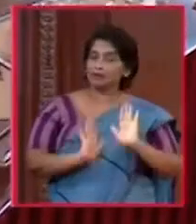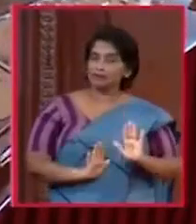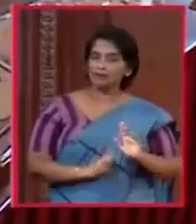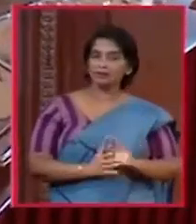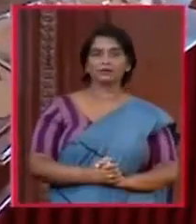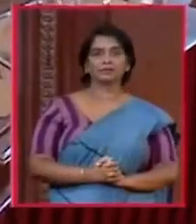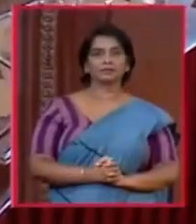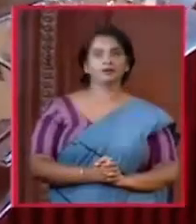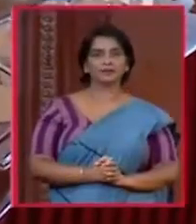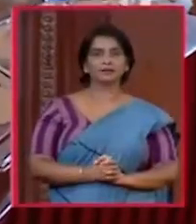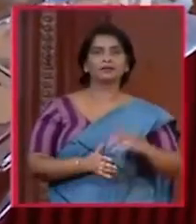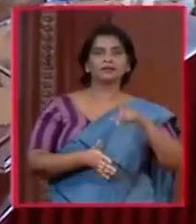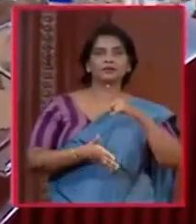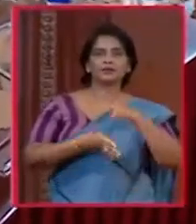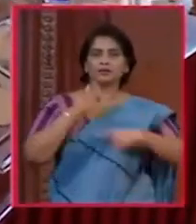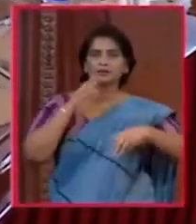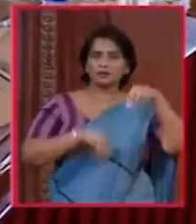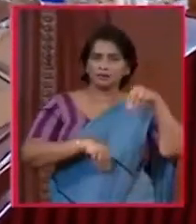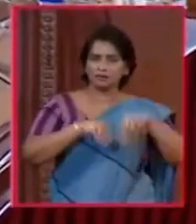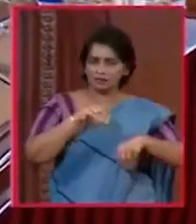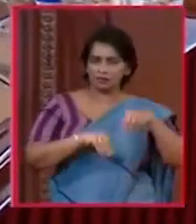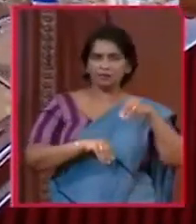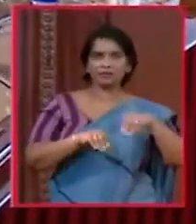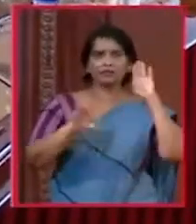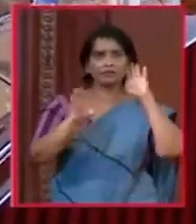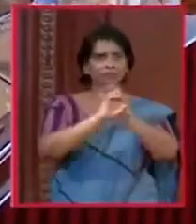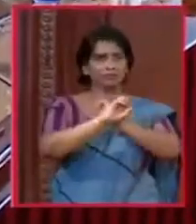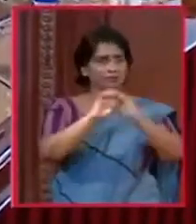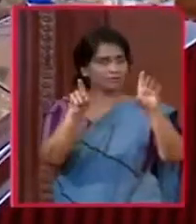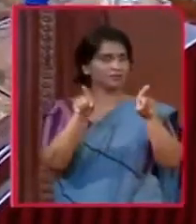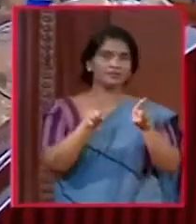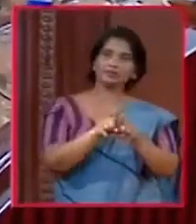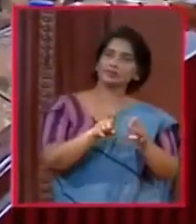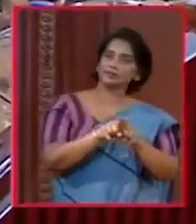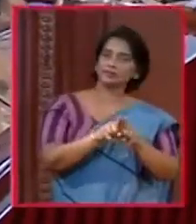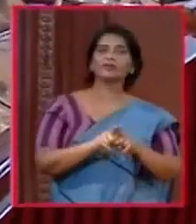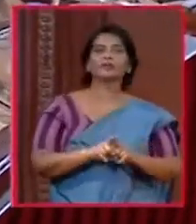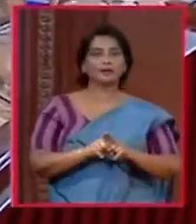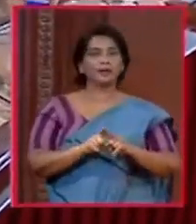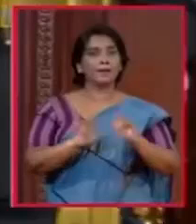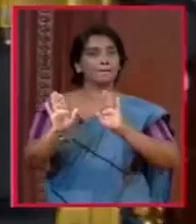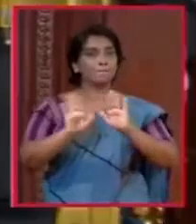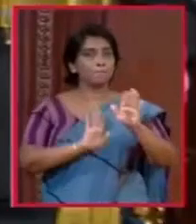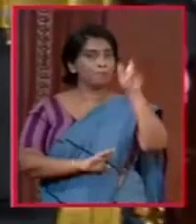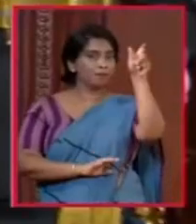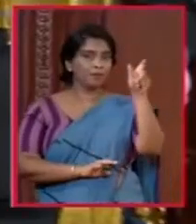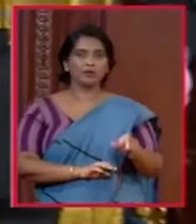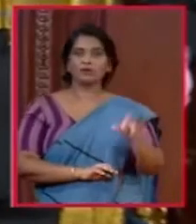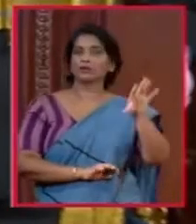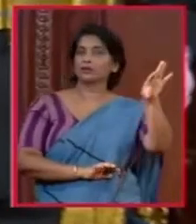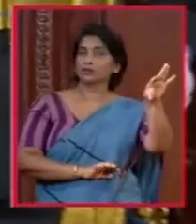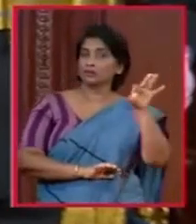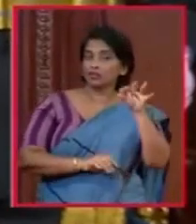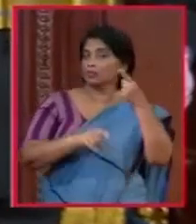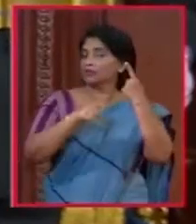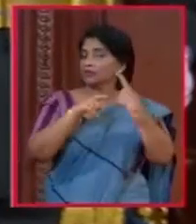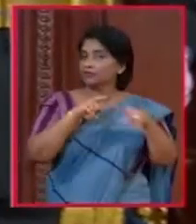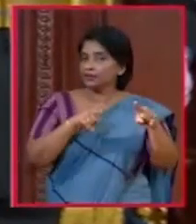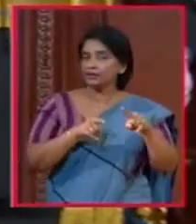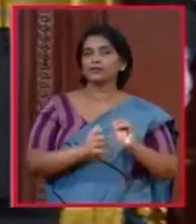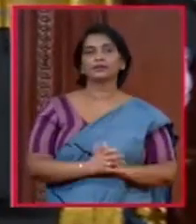නමුත් මැතිවරණයේ ඡන්ද ප්‍රකාශයට පත් කිරීම හා පාලකයෙක් තෝරා පත් කර ගැනීමෙන්